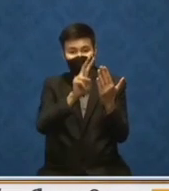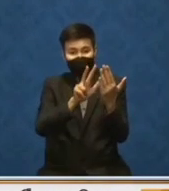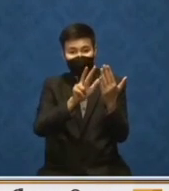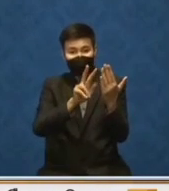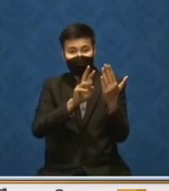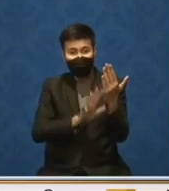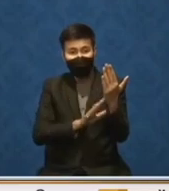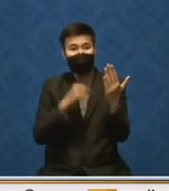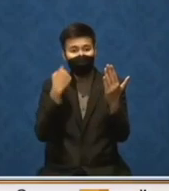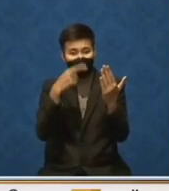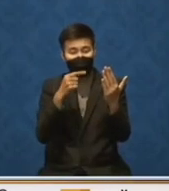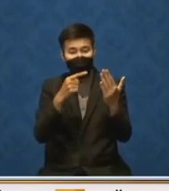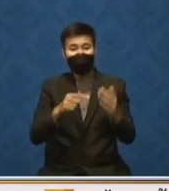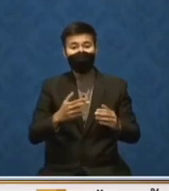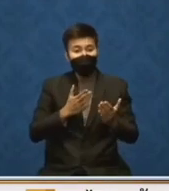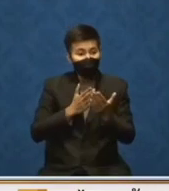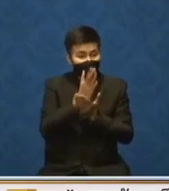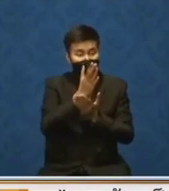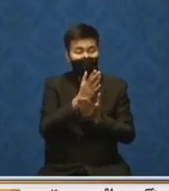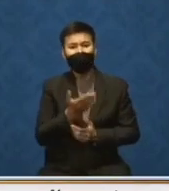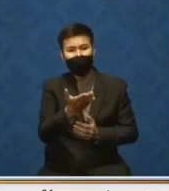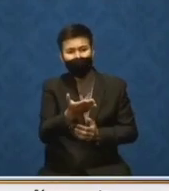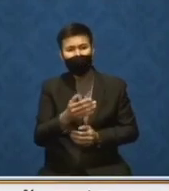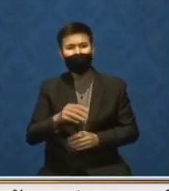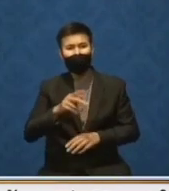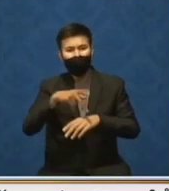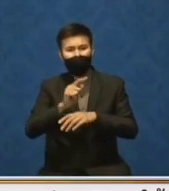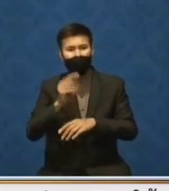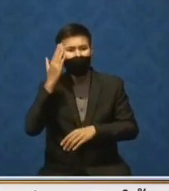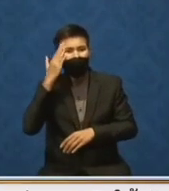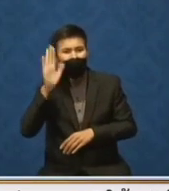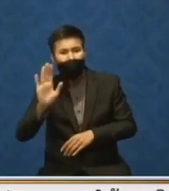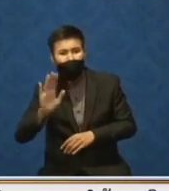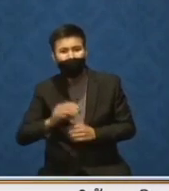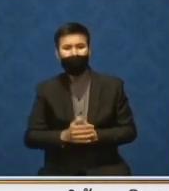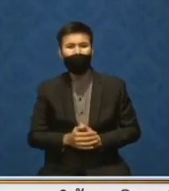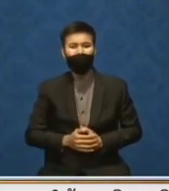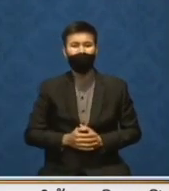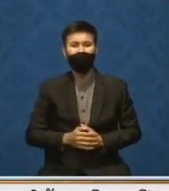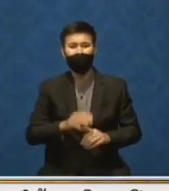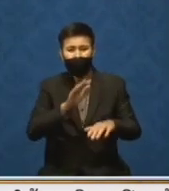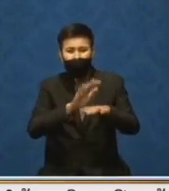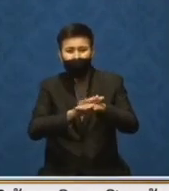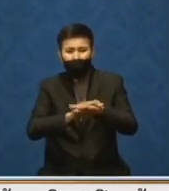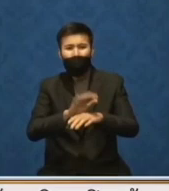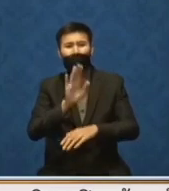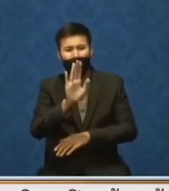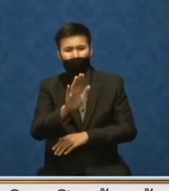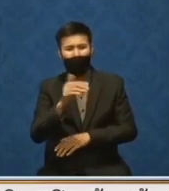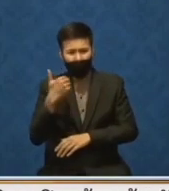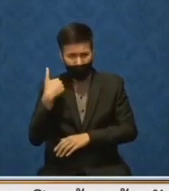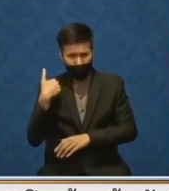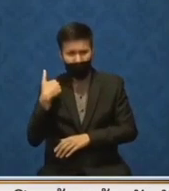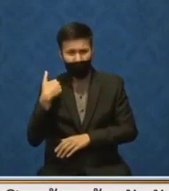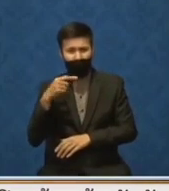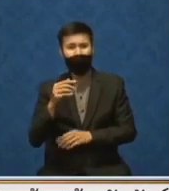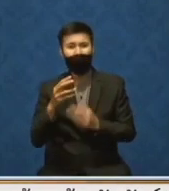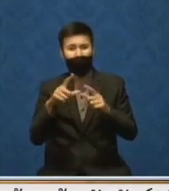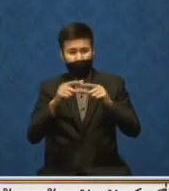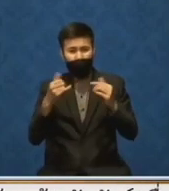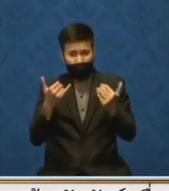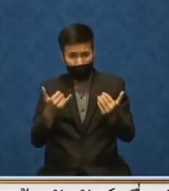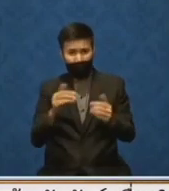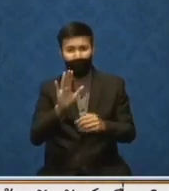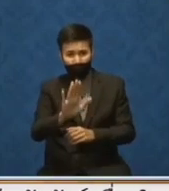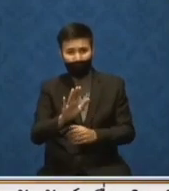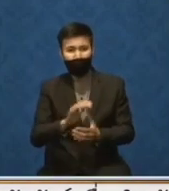ข้างปล่อยรัฐบาลแล้วดูดีๆแต่ท่านต้องตื่นครับอย่าให้มีเหตุการณ์นี้จะเกิดขึ้นอีกครับในสะพายนี้ก็